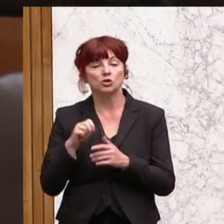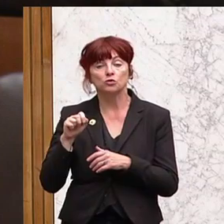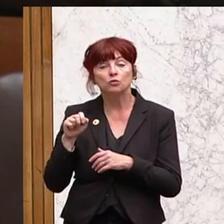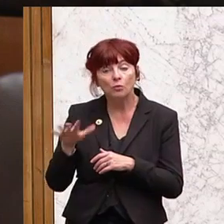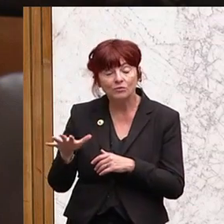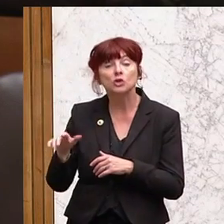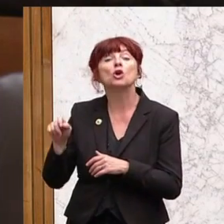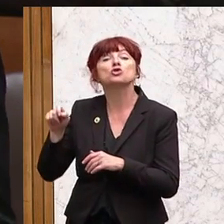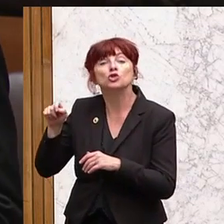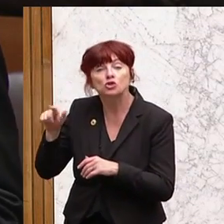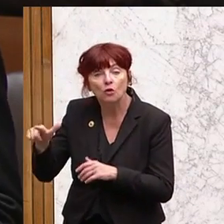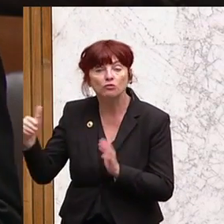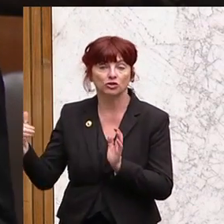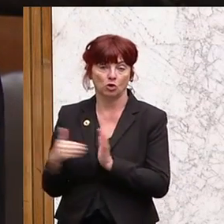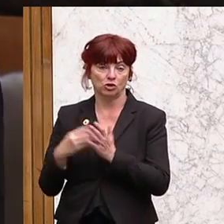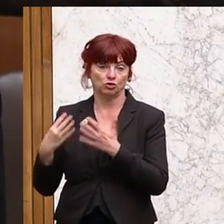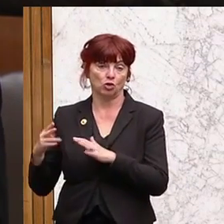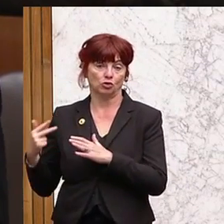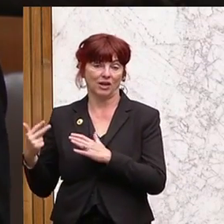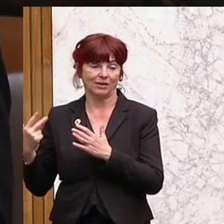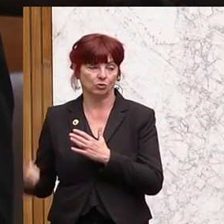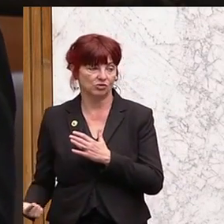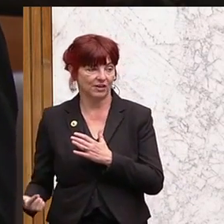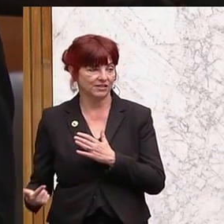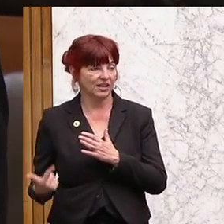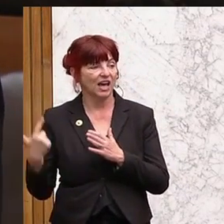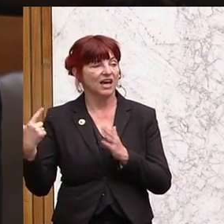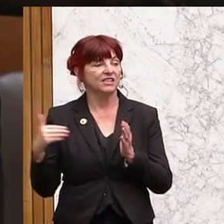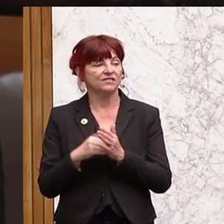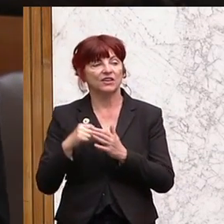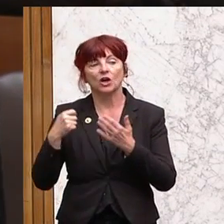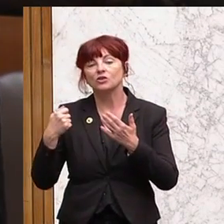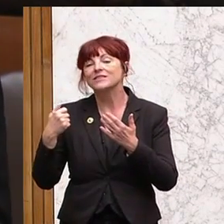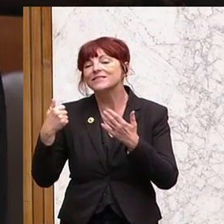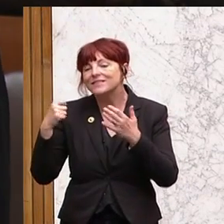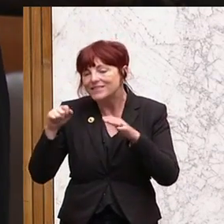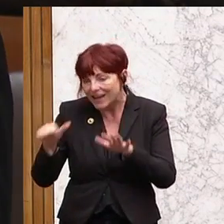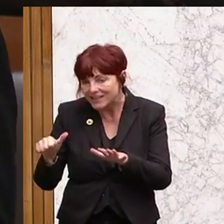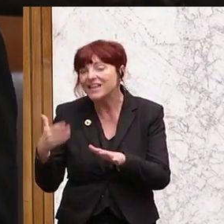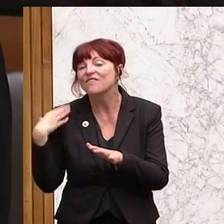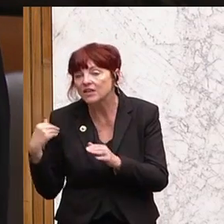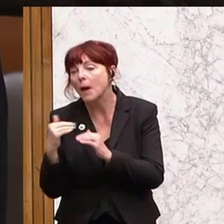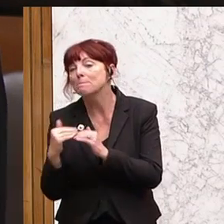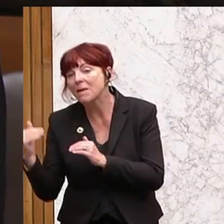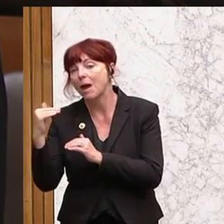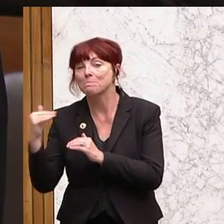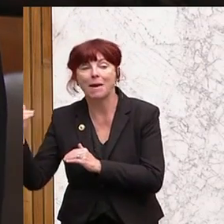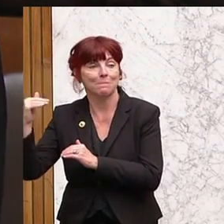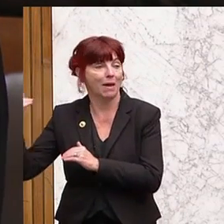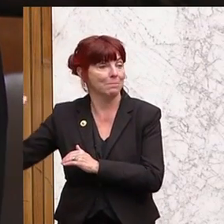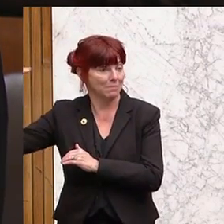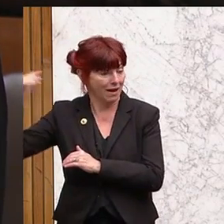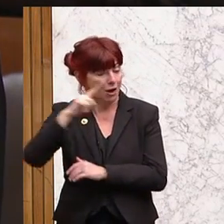12928 Tonnen ich gehe davon aus 2016 wieder 6 700 Tonnen mehr eine Frage sehen sie da eine